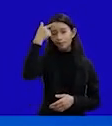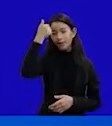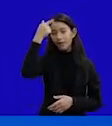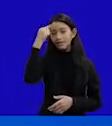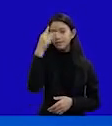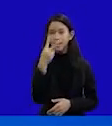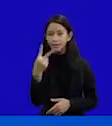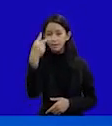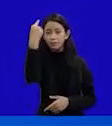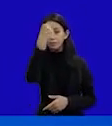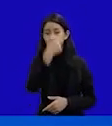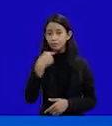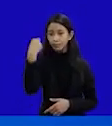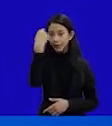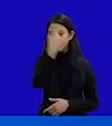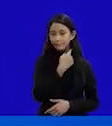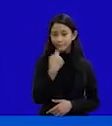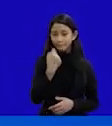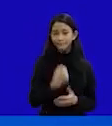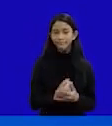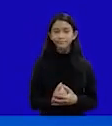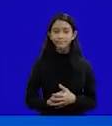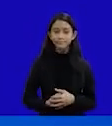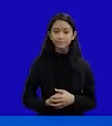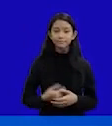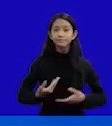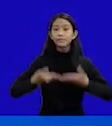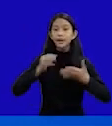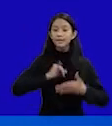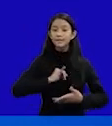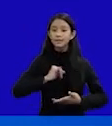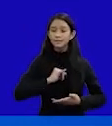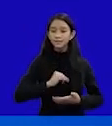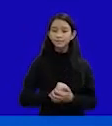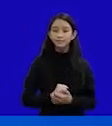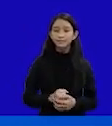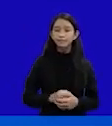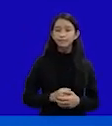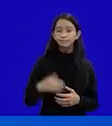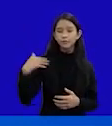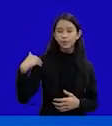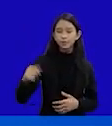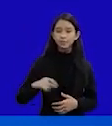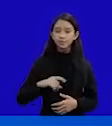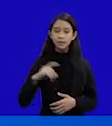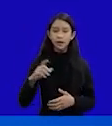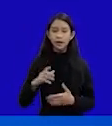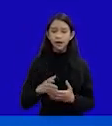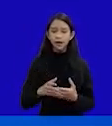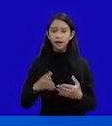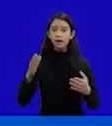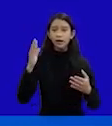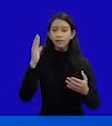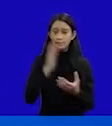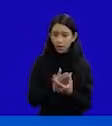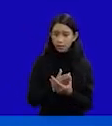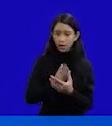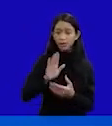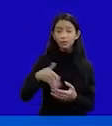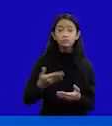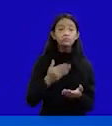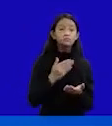sekolah-sekolah di bawah kewenangannya pemberian izin ini bisa saja secara serentak ataupun bertahap